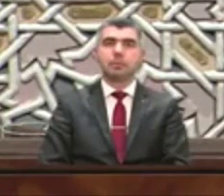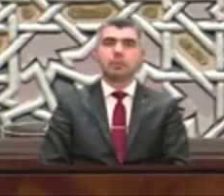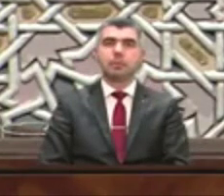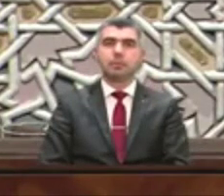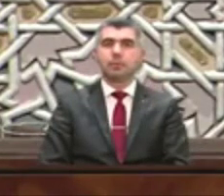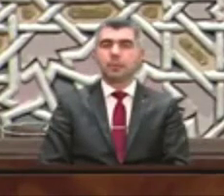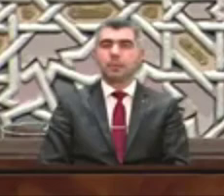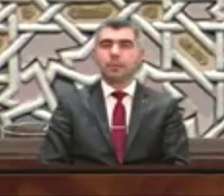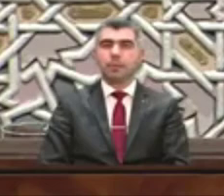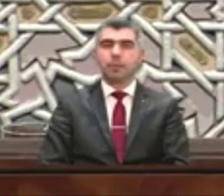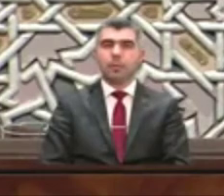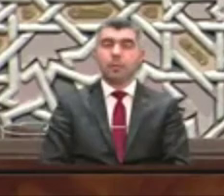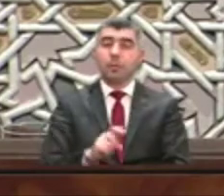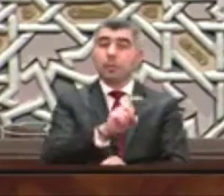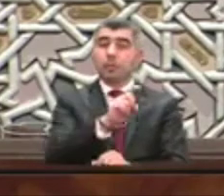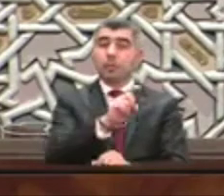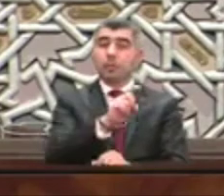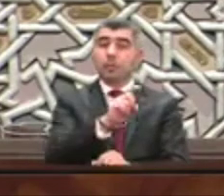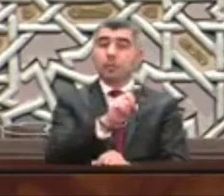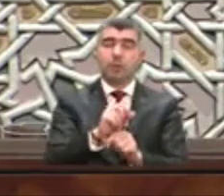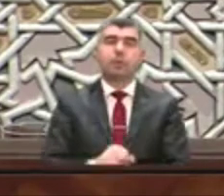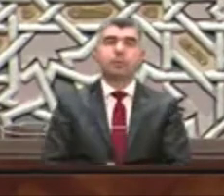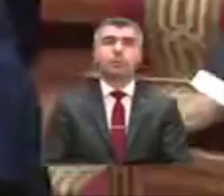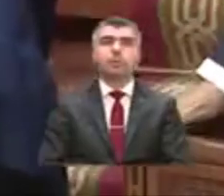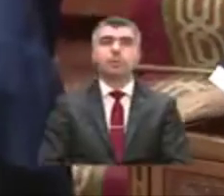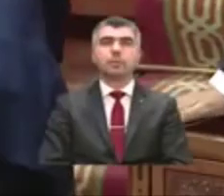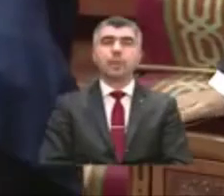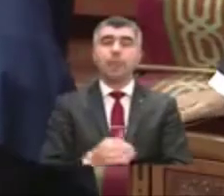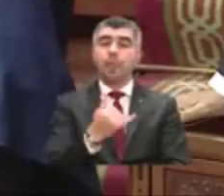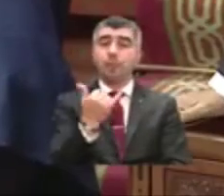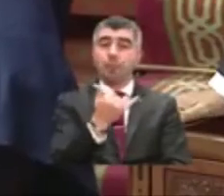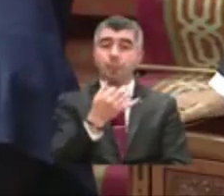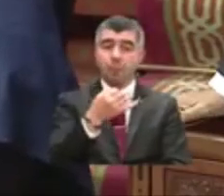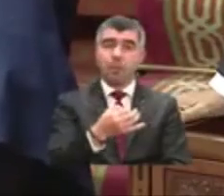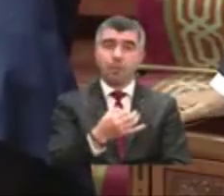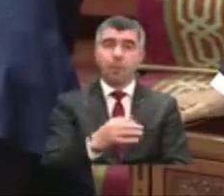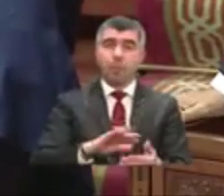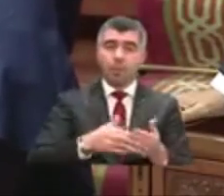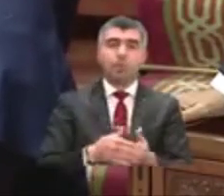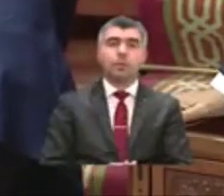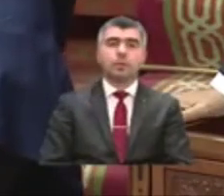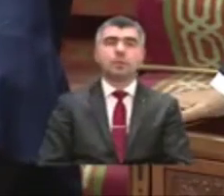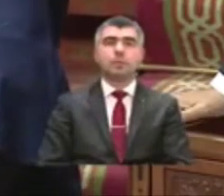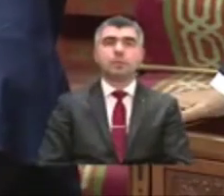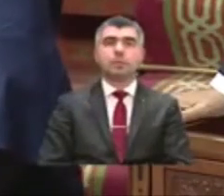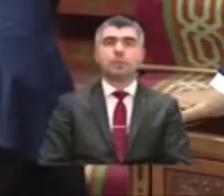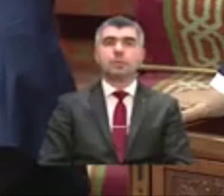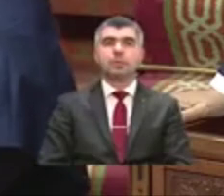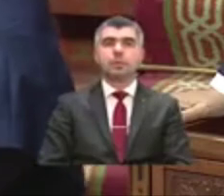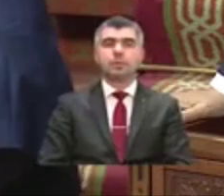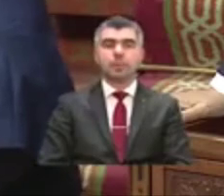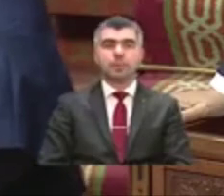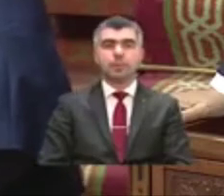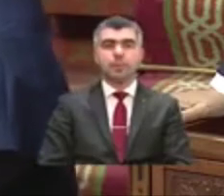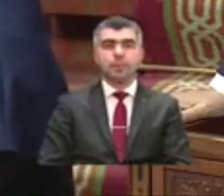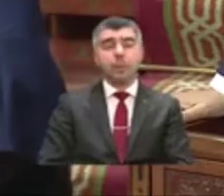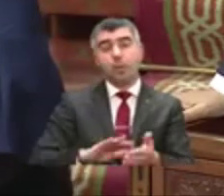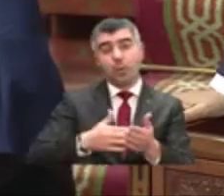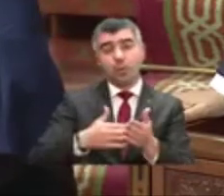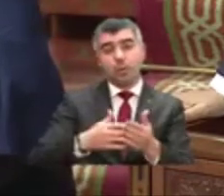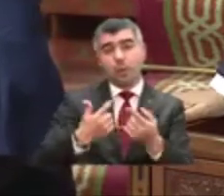بالنسبه للسؤال ديالكم، فهذا سؤال مهم جدا اللي يمكن ناكد لكم، وهو ان